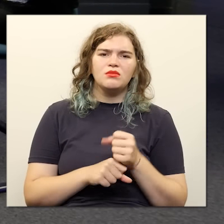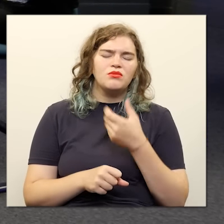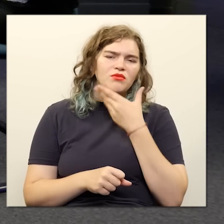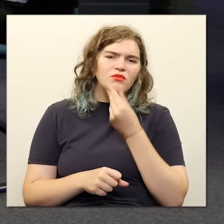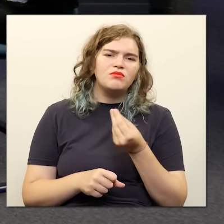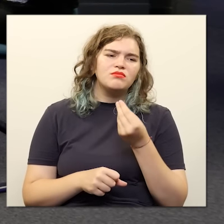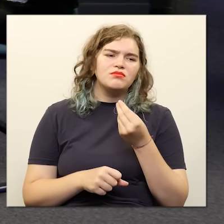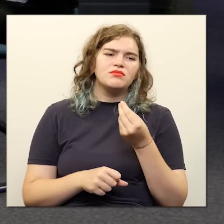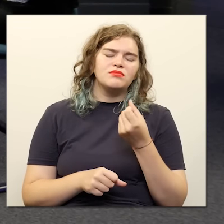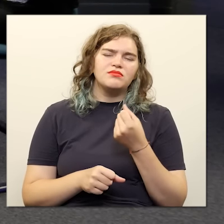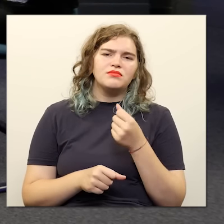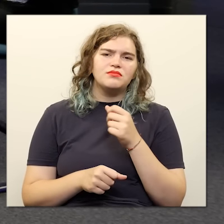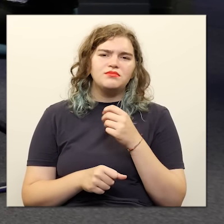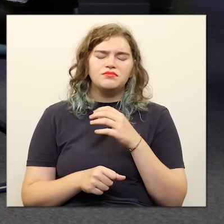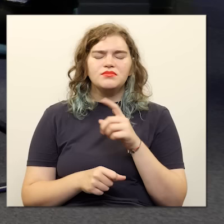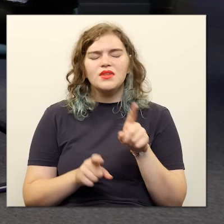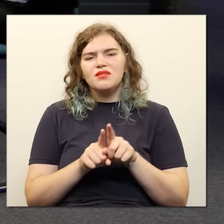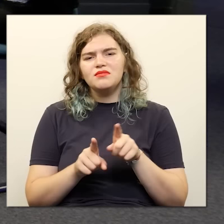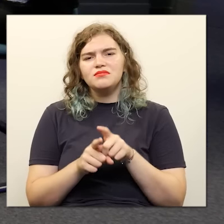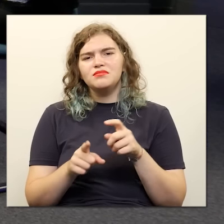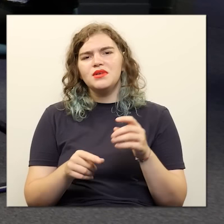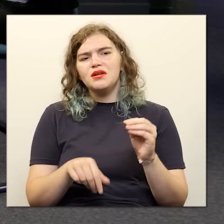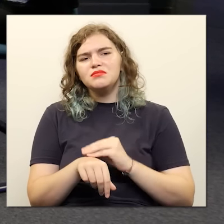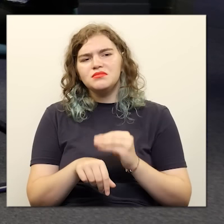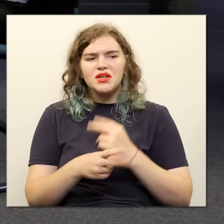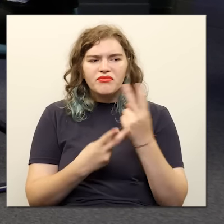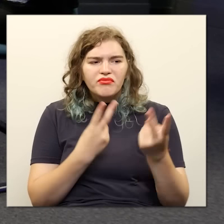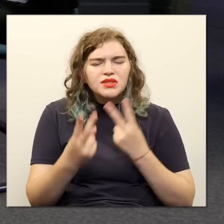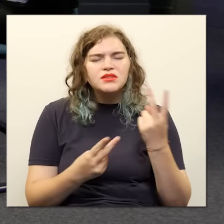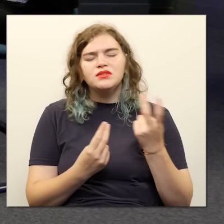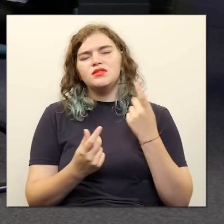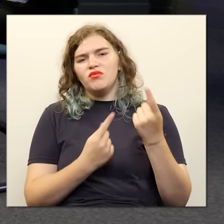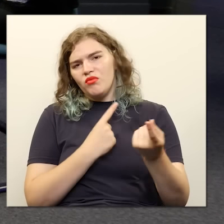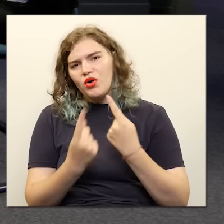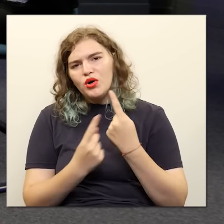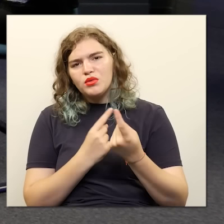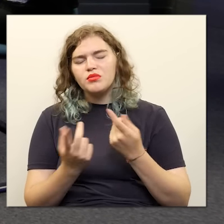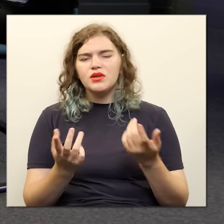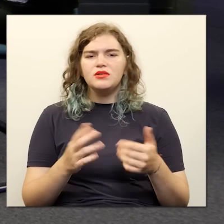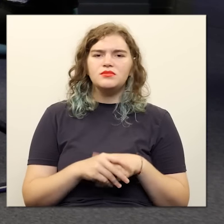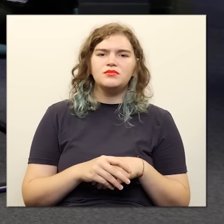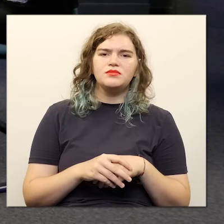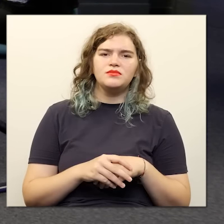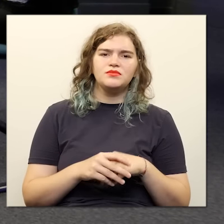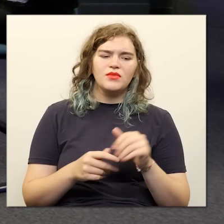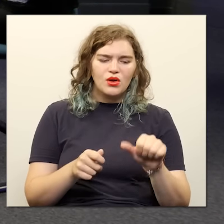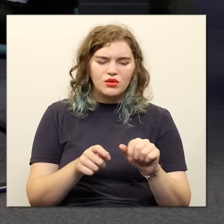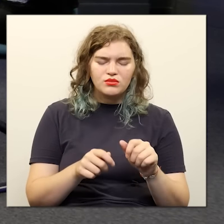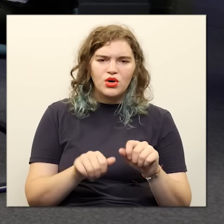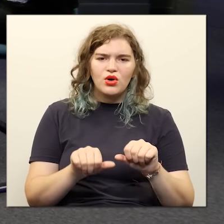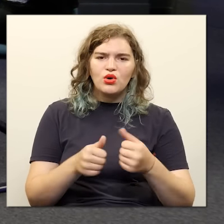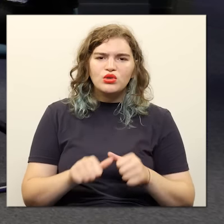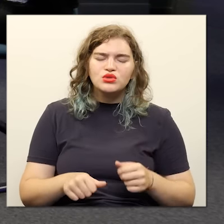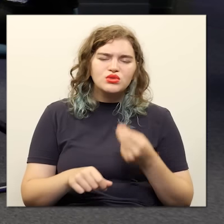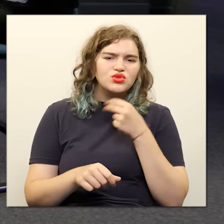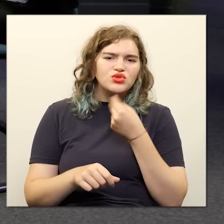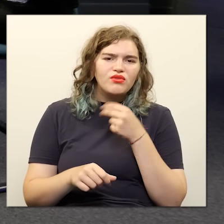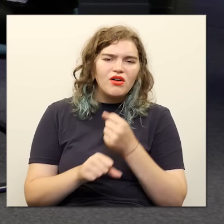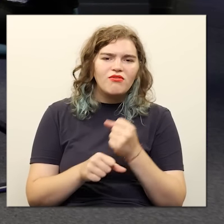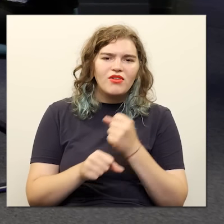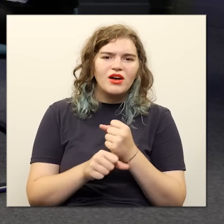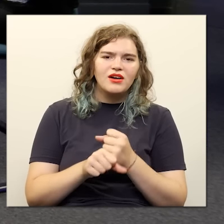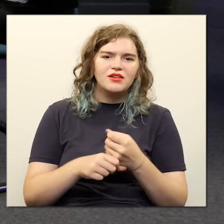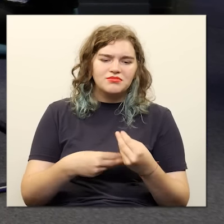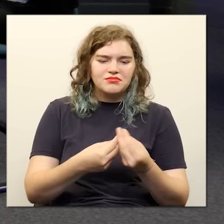niște frumoase, așa niște drăguțe. Și apoi, na, le vizitez, fac croșetez